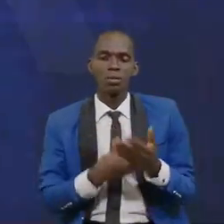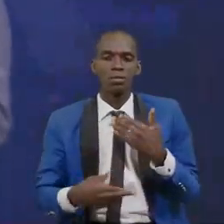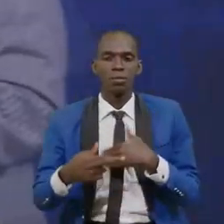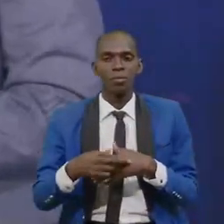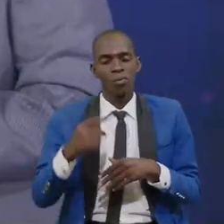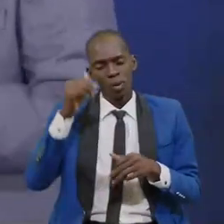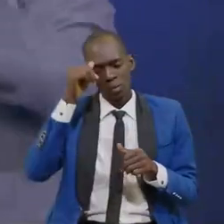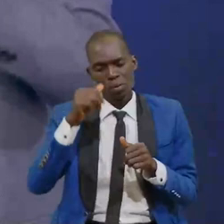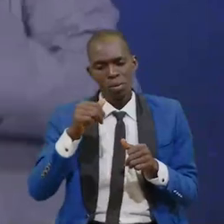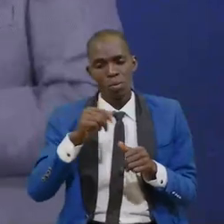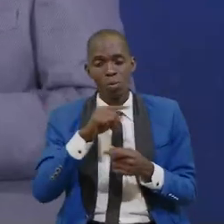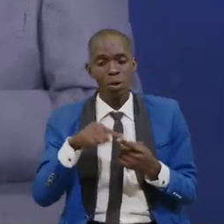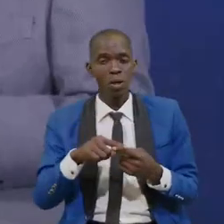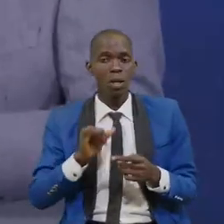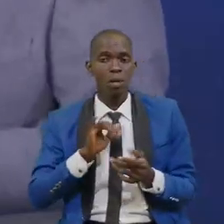devenu chrétien,